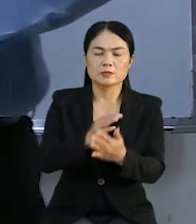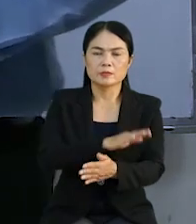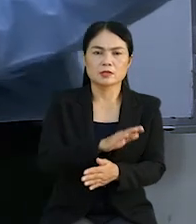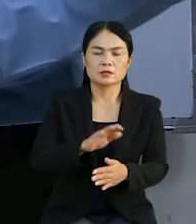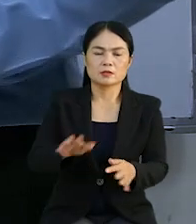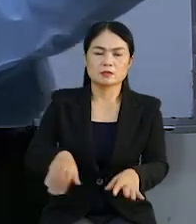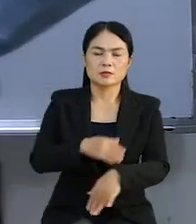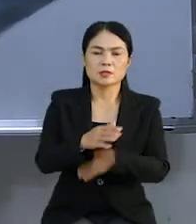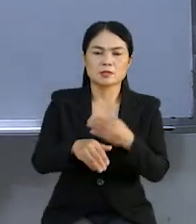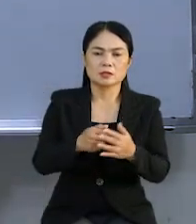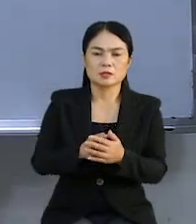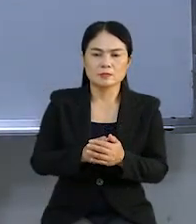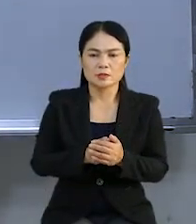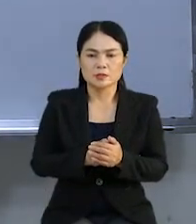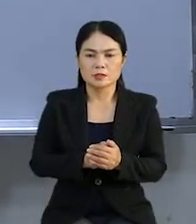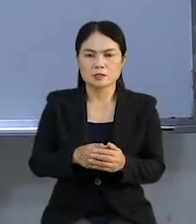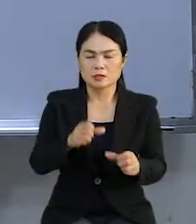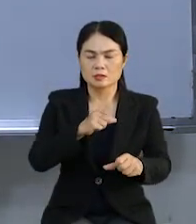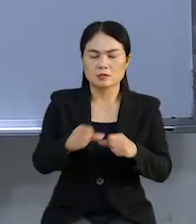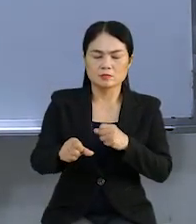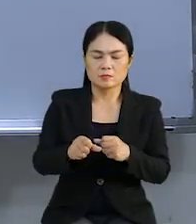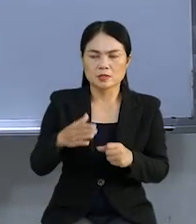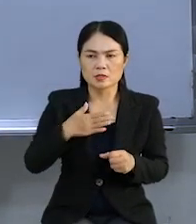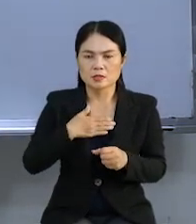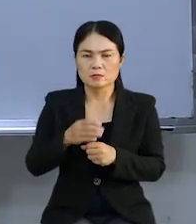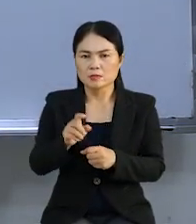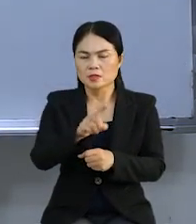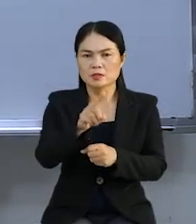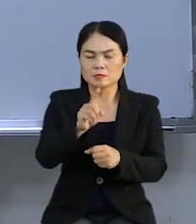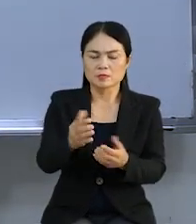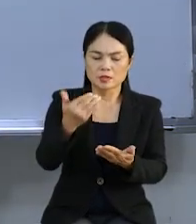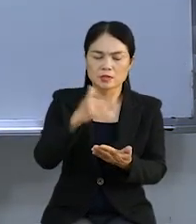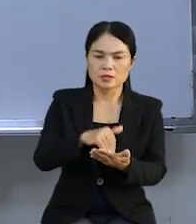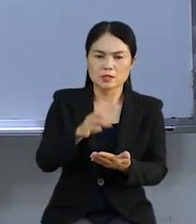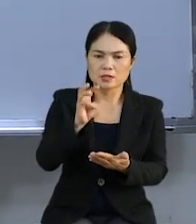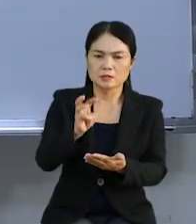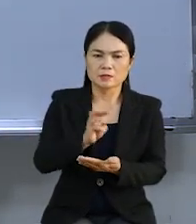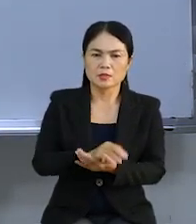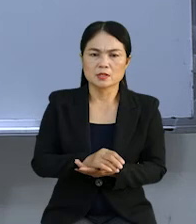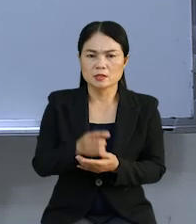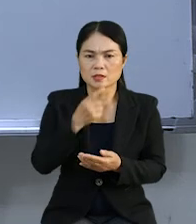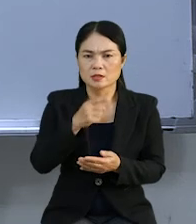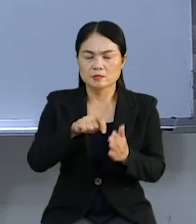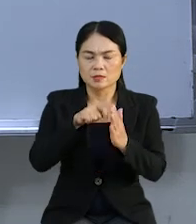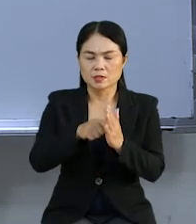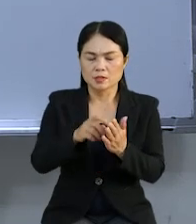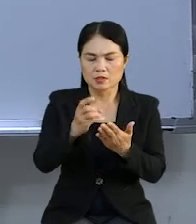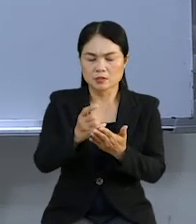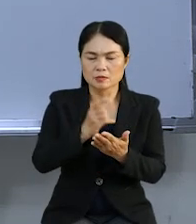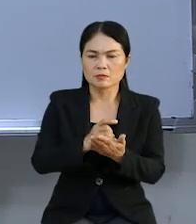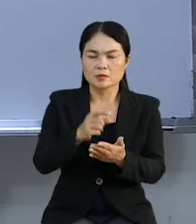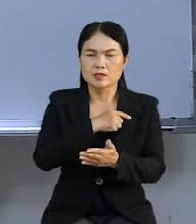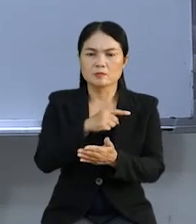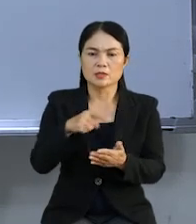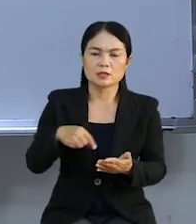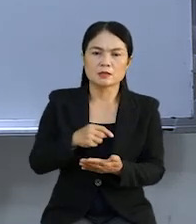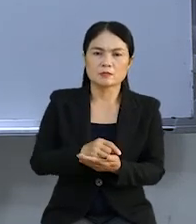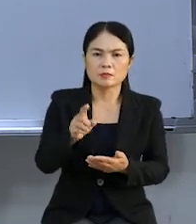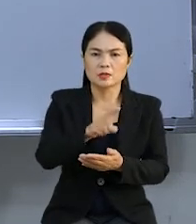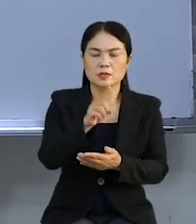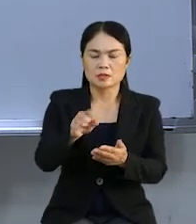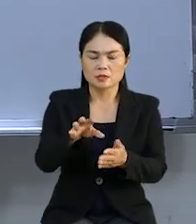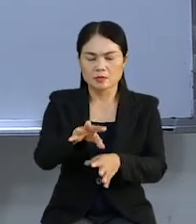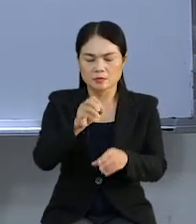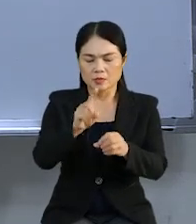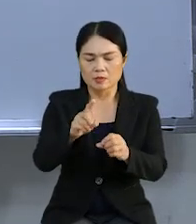นี้ตาอะไรบรรทัดตอนนี้ลูกครูสมสัวลางเวงมันติดมันเจ็ดในคลำซาไม่เรียนลางเวงบ่อยเยอะตาการเ